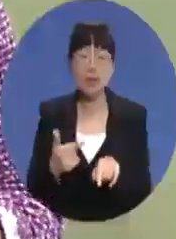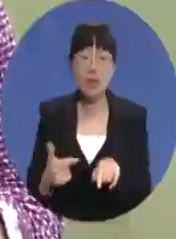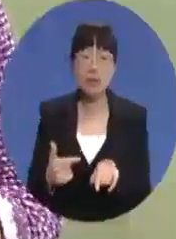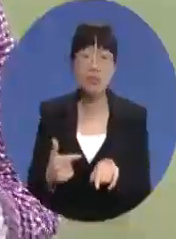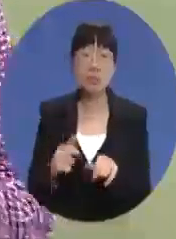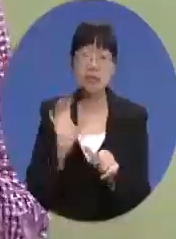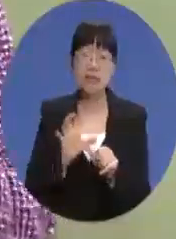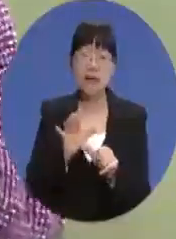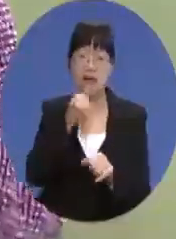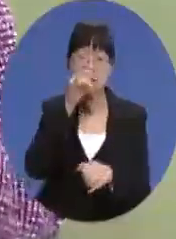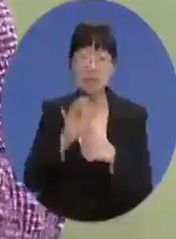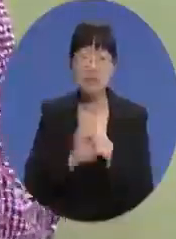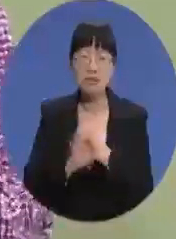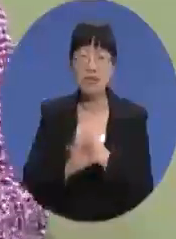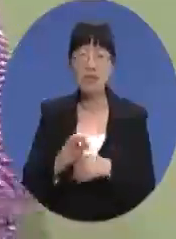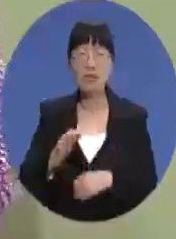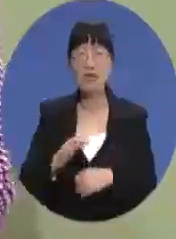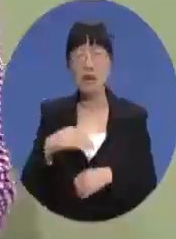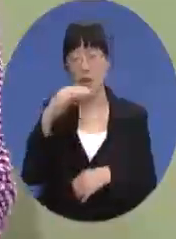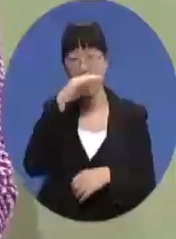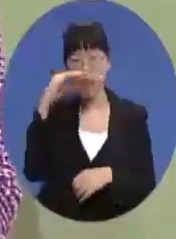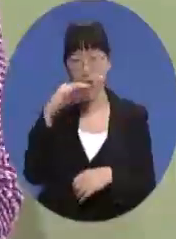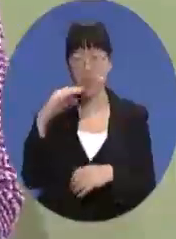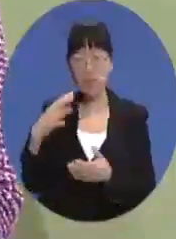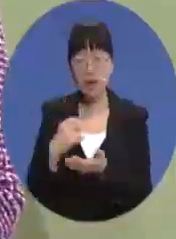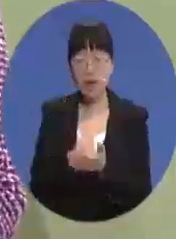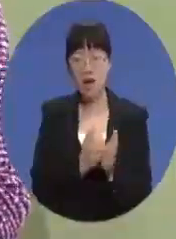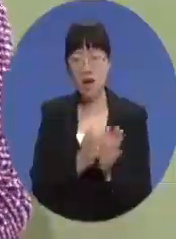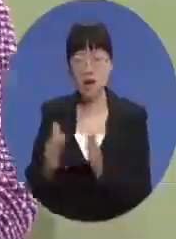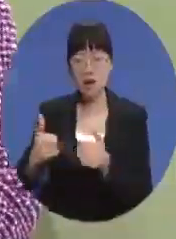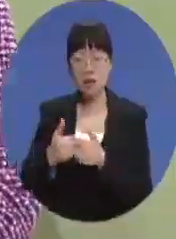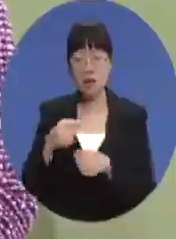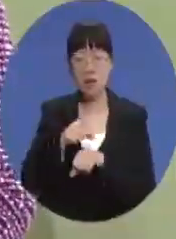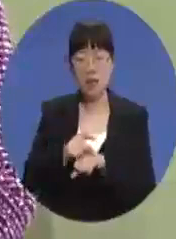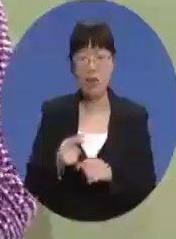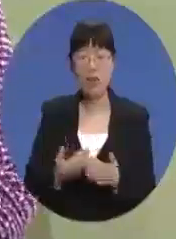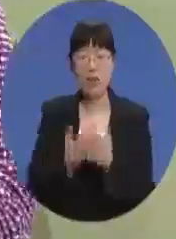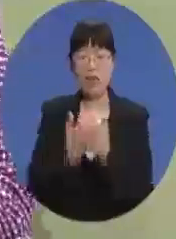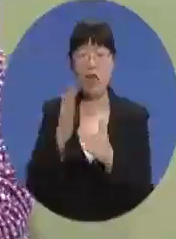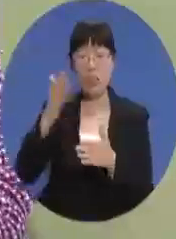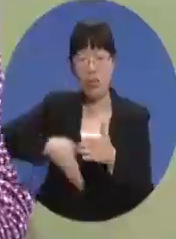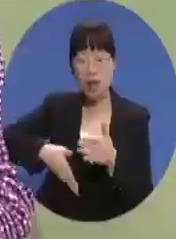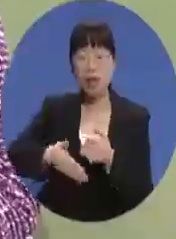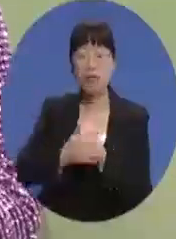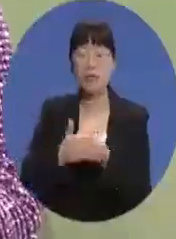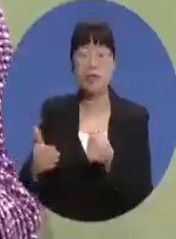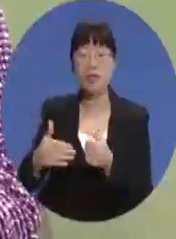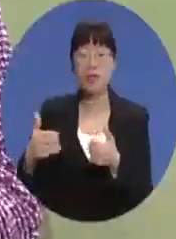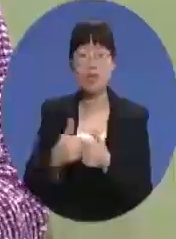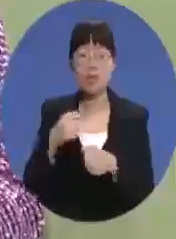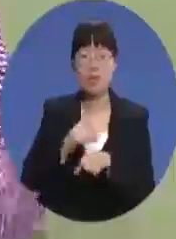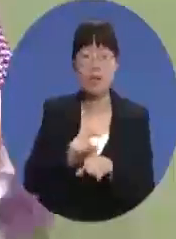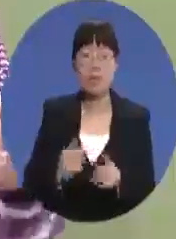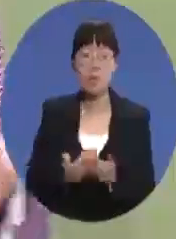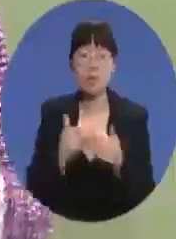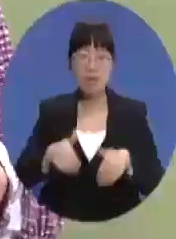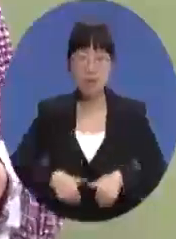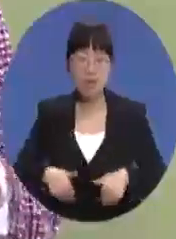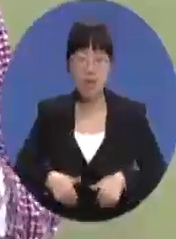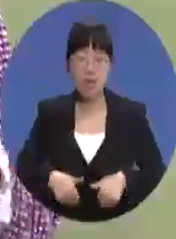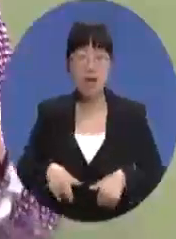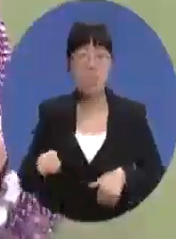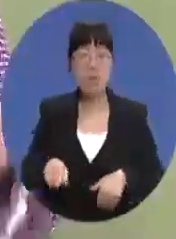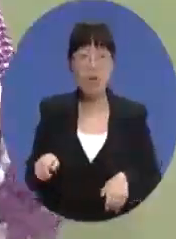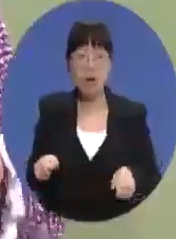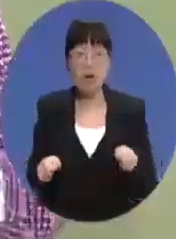야단을 쳐버리면 아이들의 정상적인 꼭 갖춰야 되는 공격성 발달이 너무 안 돼요. 네네. 공격성 발달이 돼야지 난관을 딛고